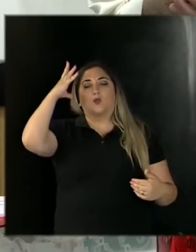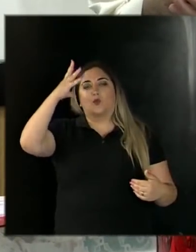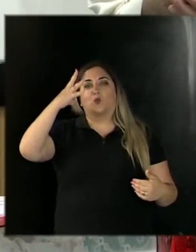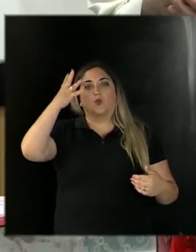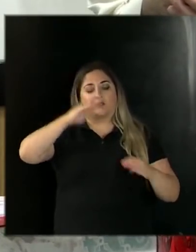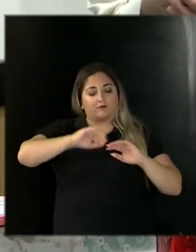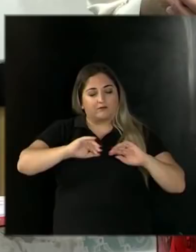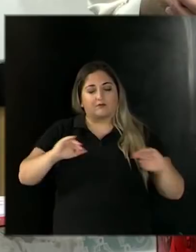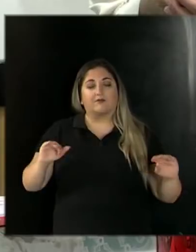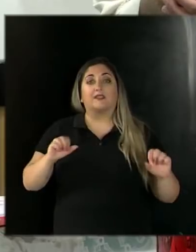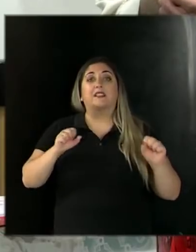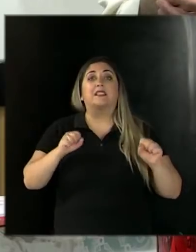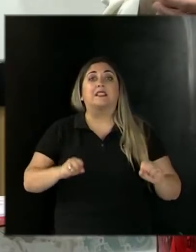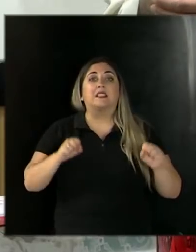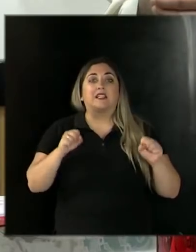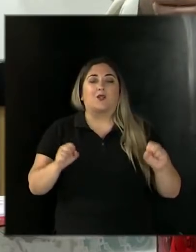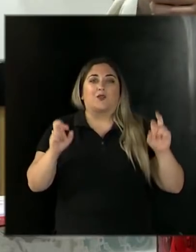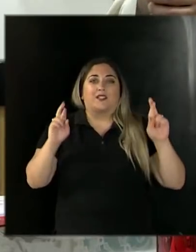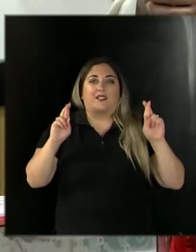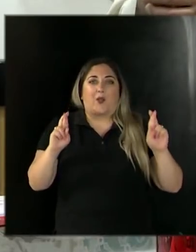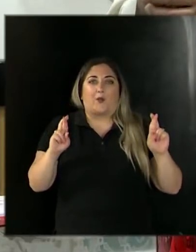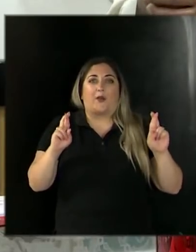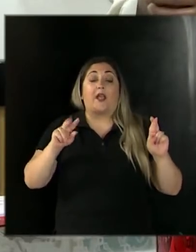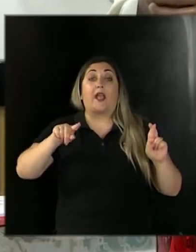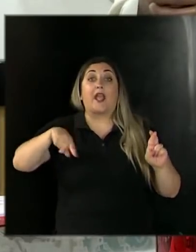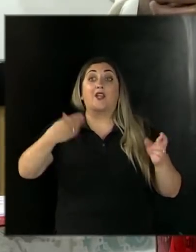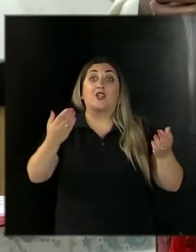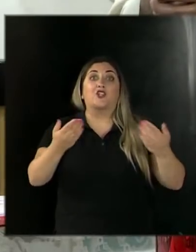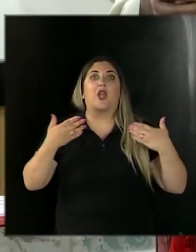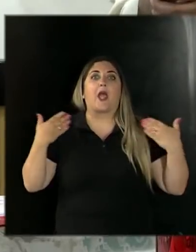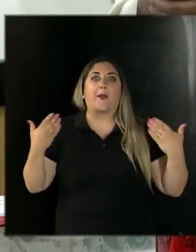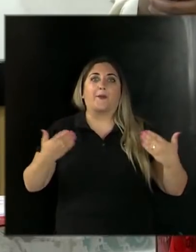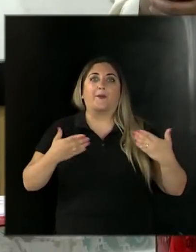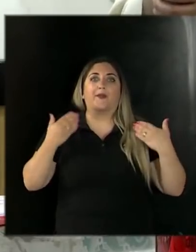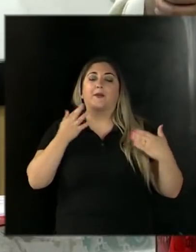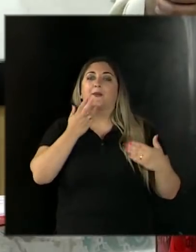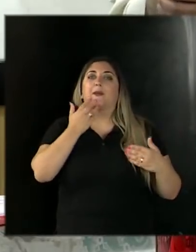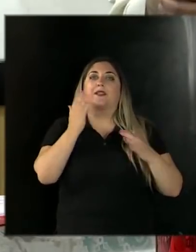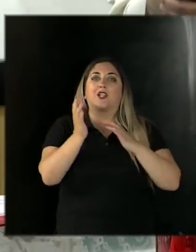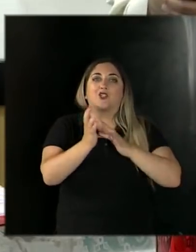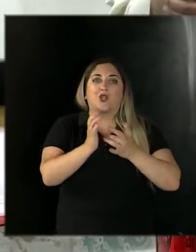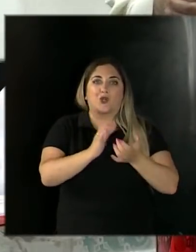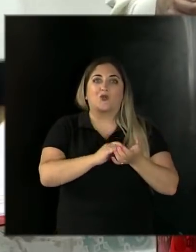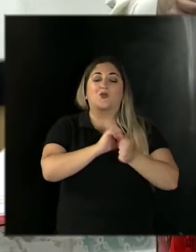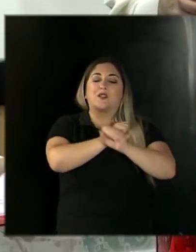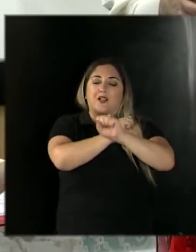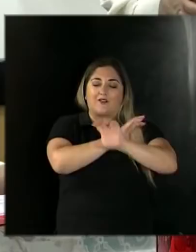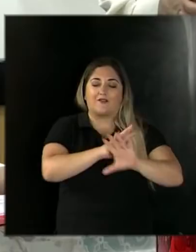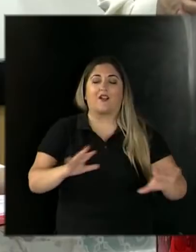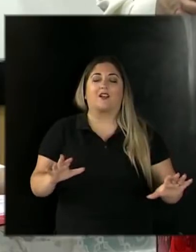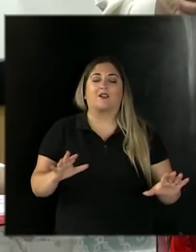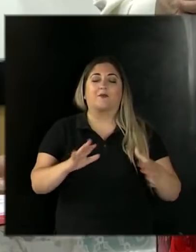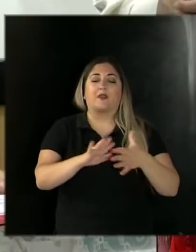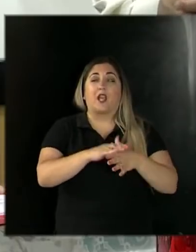inkwiet. Aħna u nistennew u nittamaw ilejna u l-miġja tas-Salvatur tagħna Ġesu